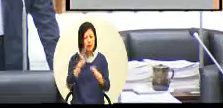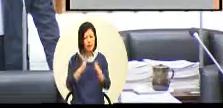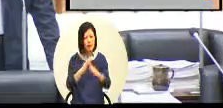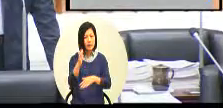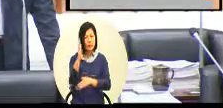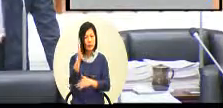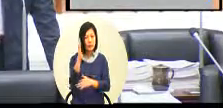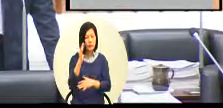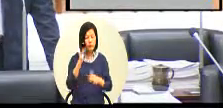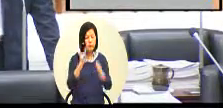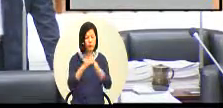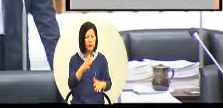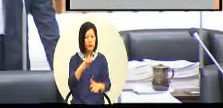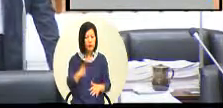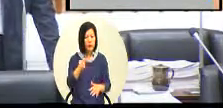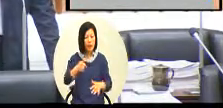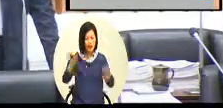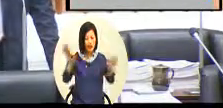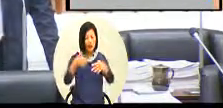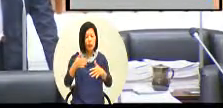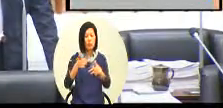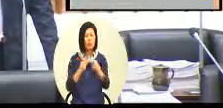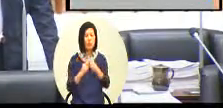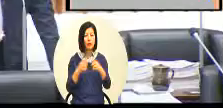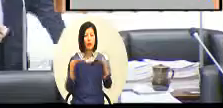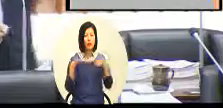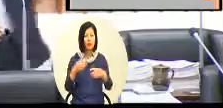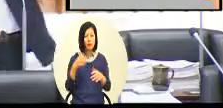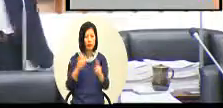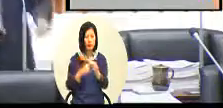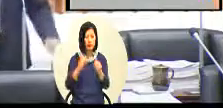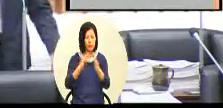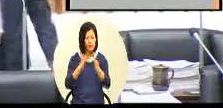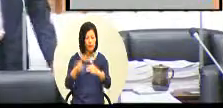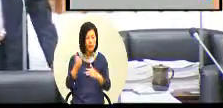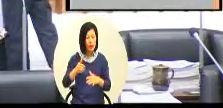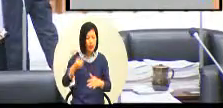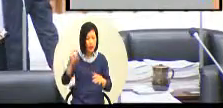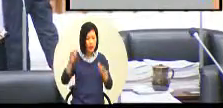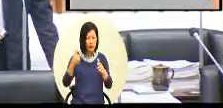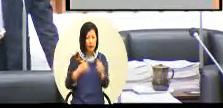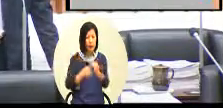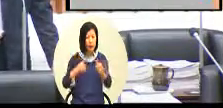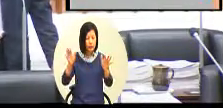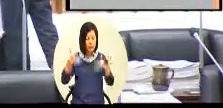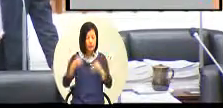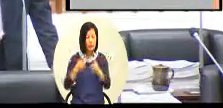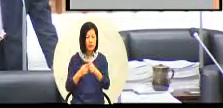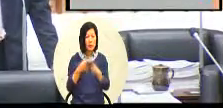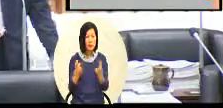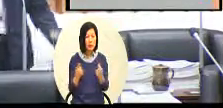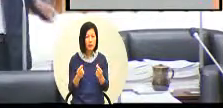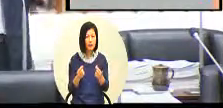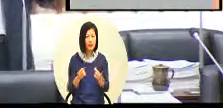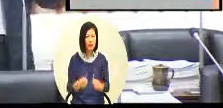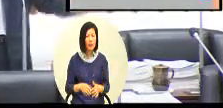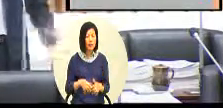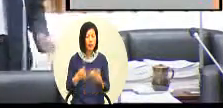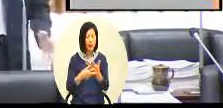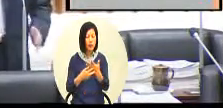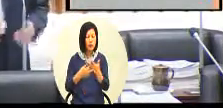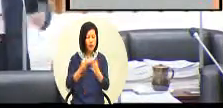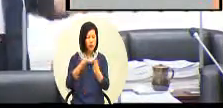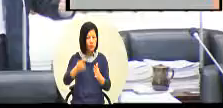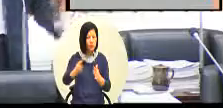市长是召集人，副市长是副召集人，由我们卫生局局长来做一个承办，然后统